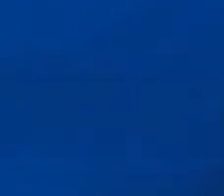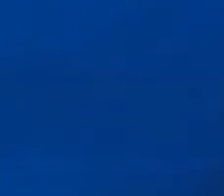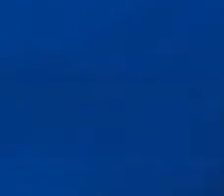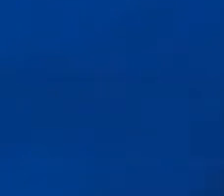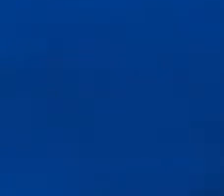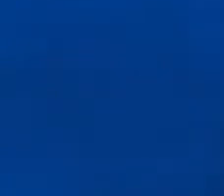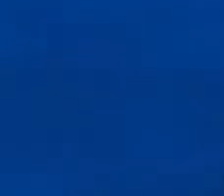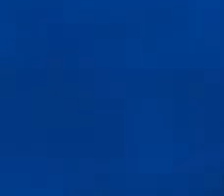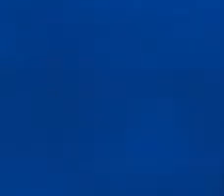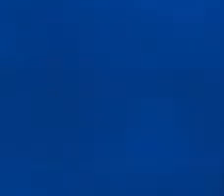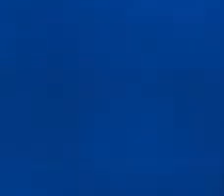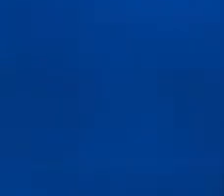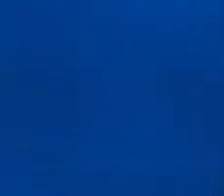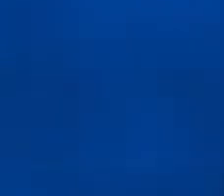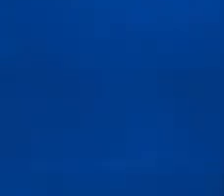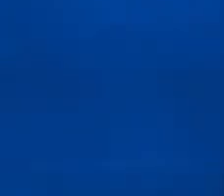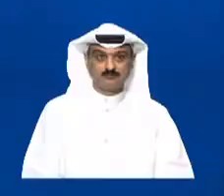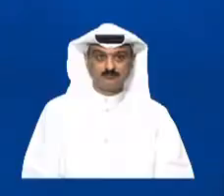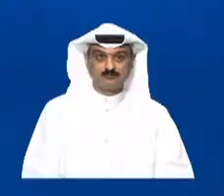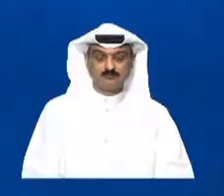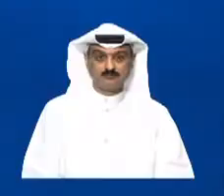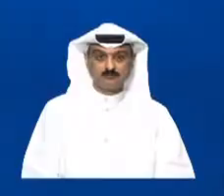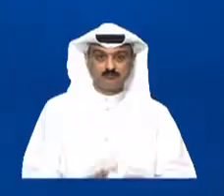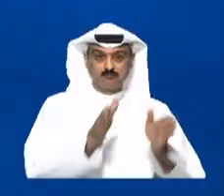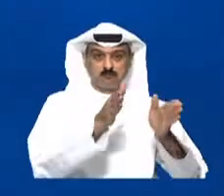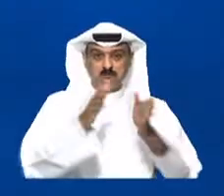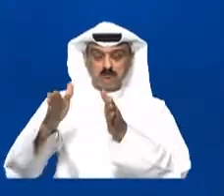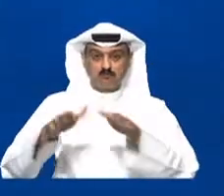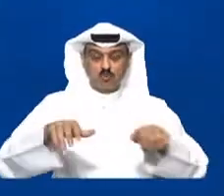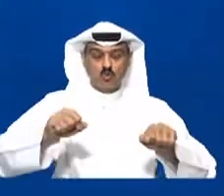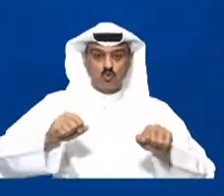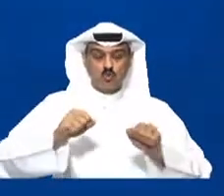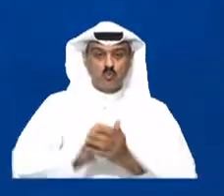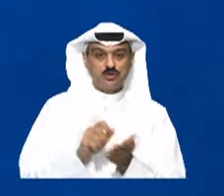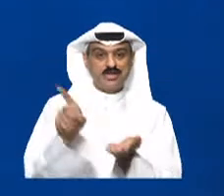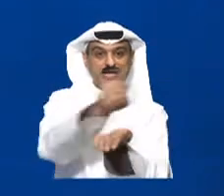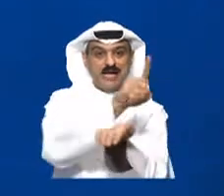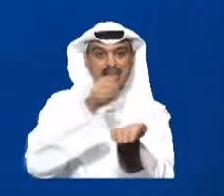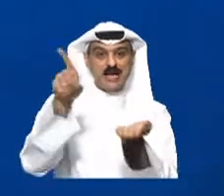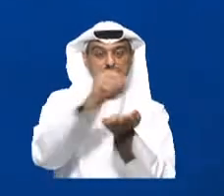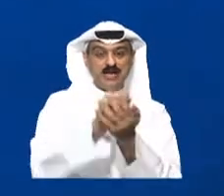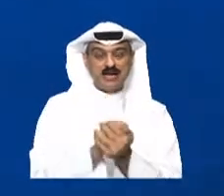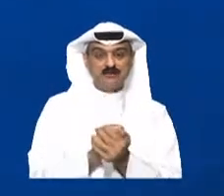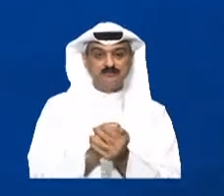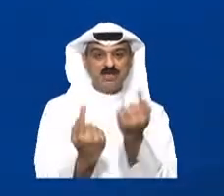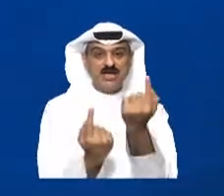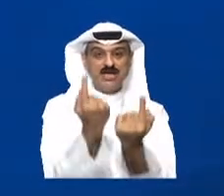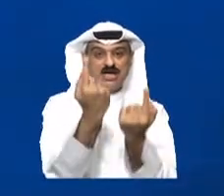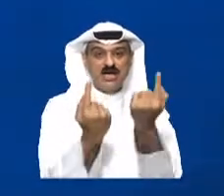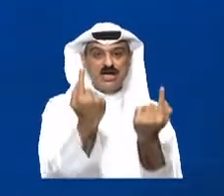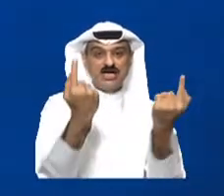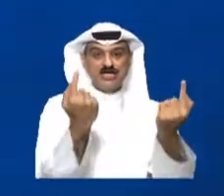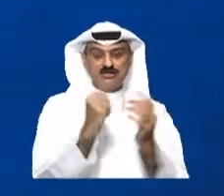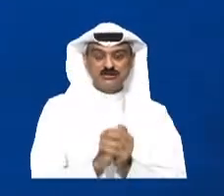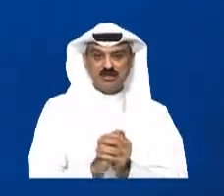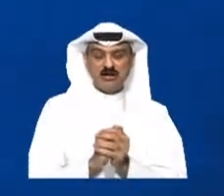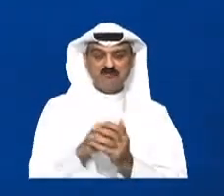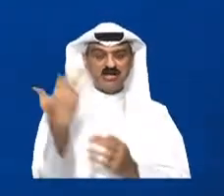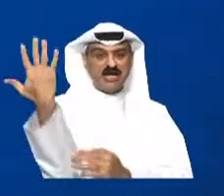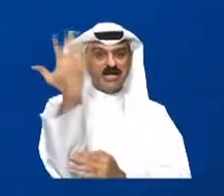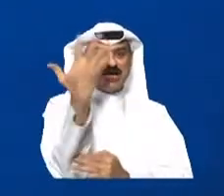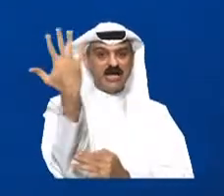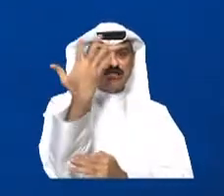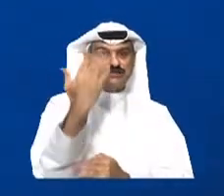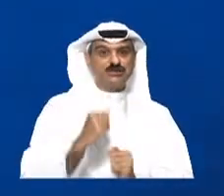صرح مدير عام الهيئة العامة للبيئة شيخ عبد الله أحمد الحمود الصباح بأن زراعة الشتلات من نبات القرم